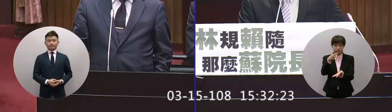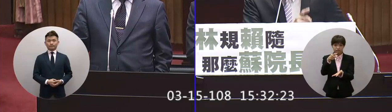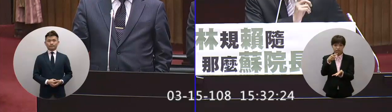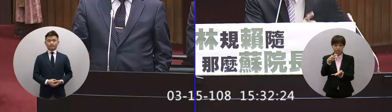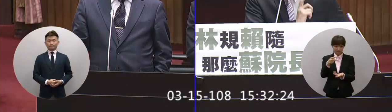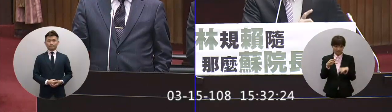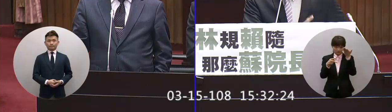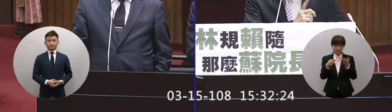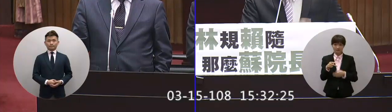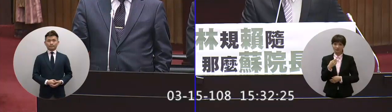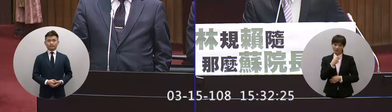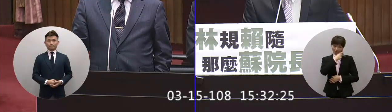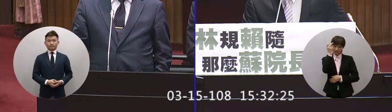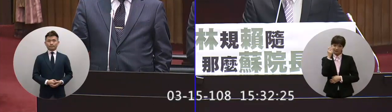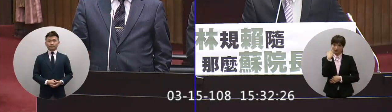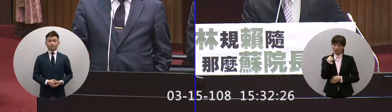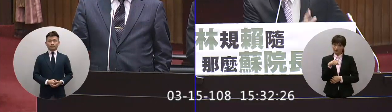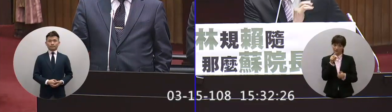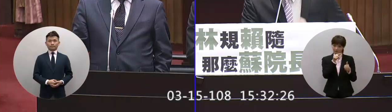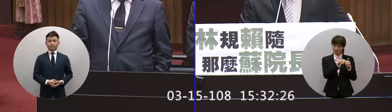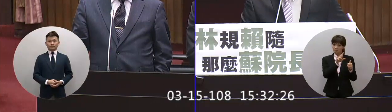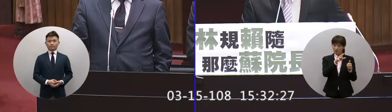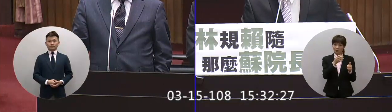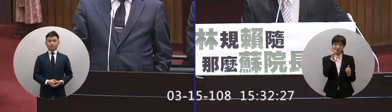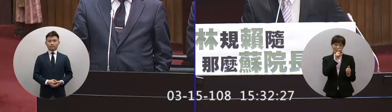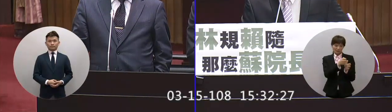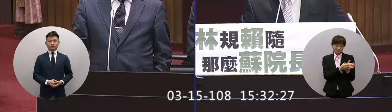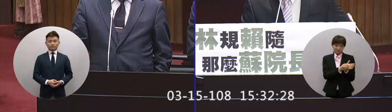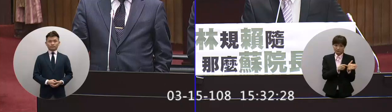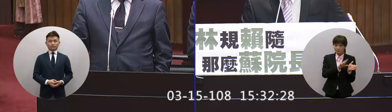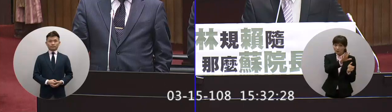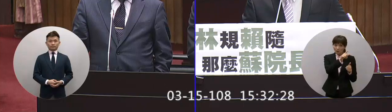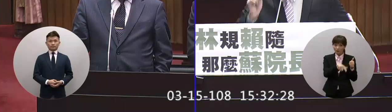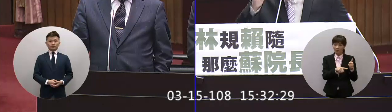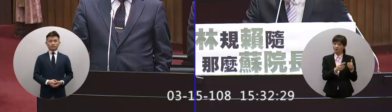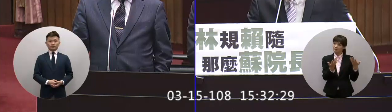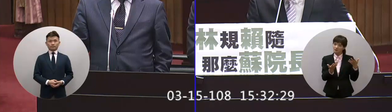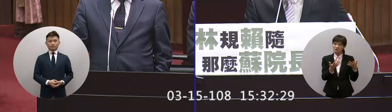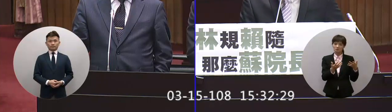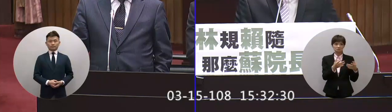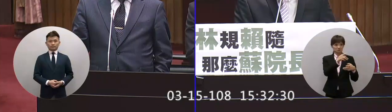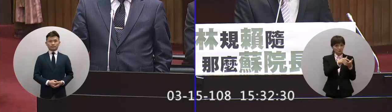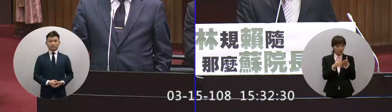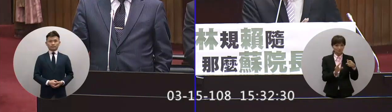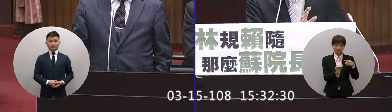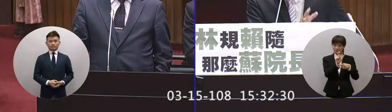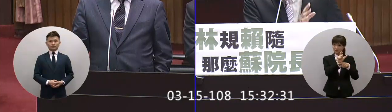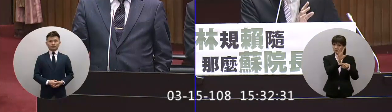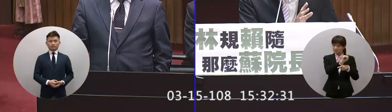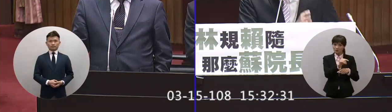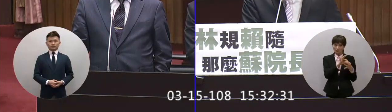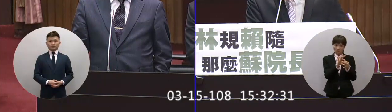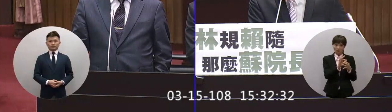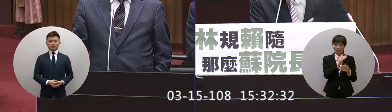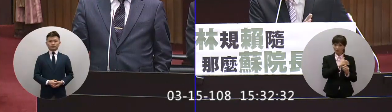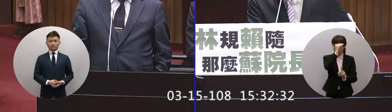到，结果原来这种人他有酒瘾的高达60%+啊，所以他非常高度的相关啊。那板桥